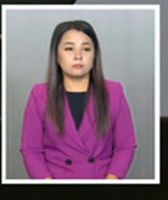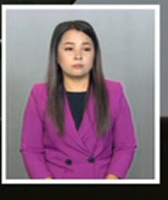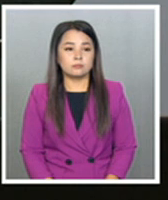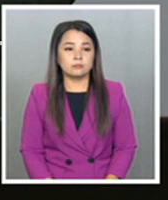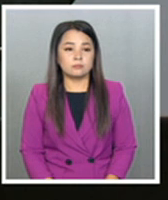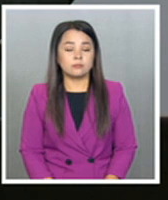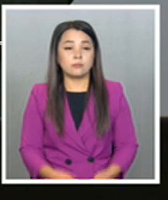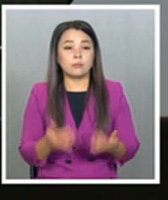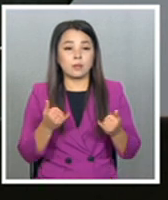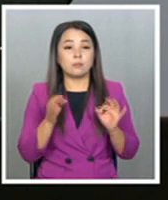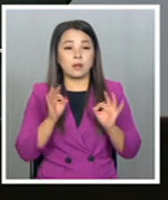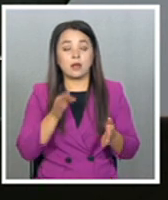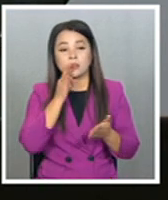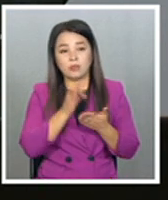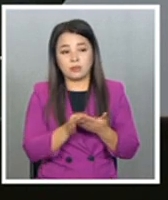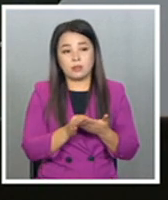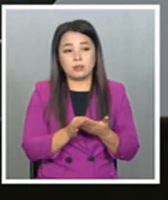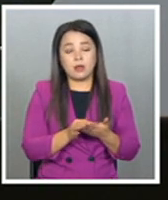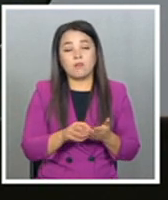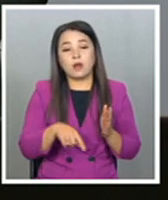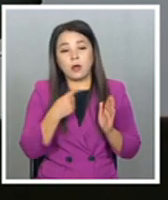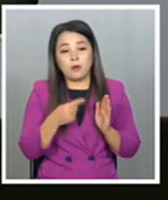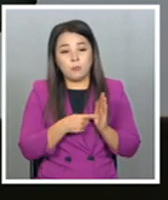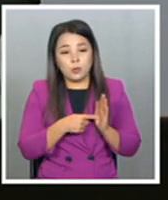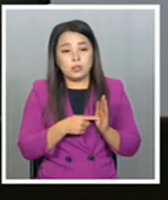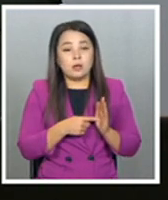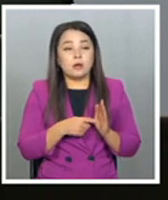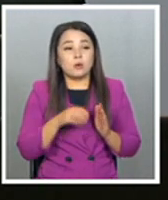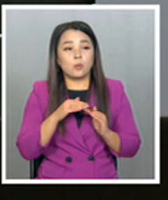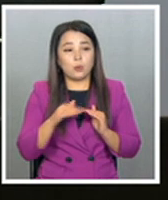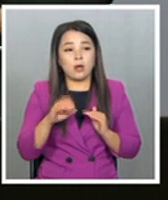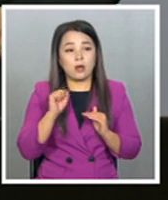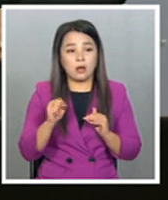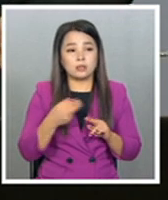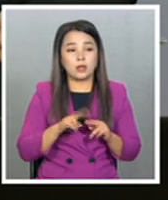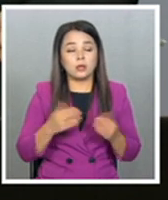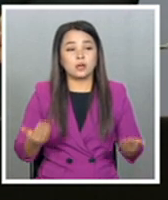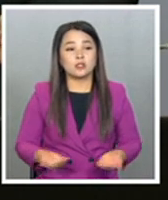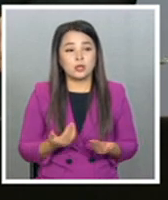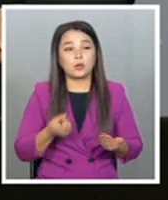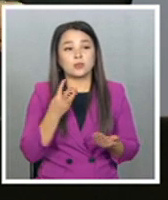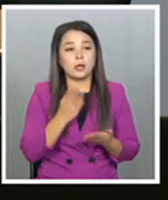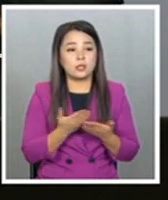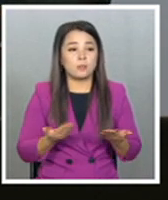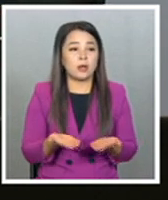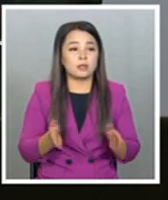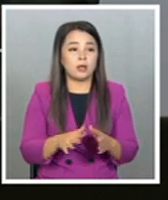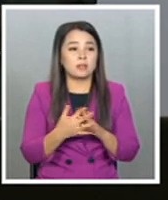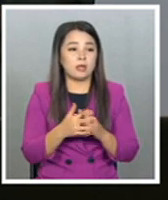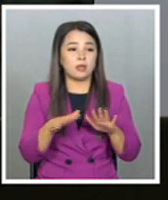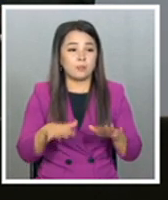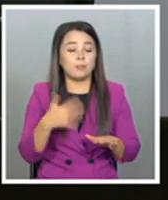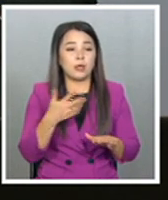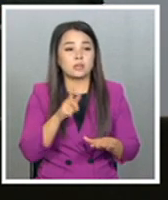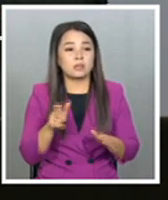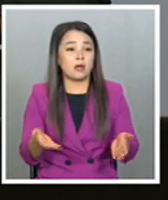А теперь правильные ответы. Вопросы уровня А. Сколько жителей матеры осталось в деревне? Деревня осталась 5